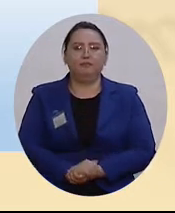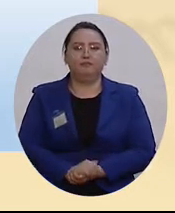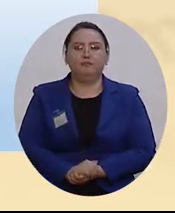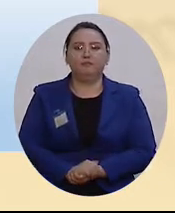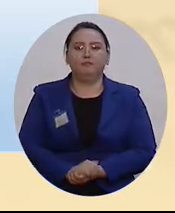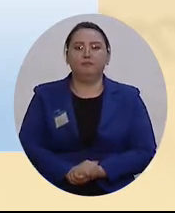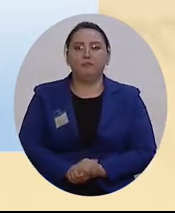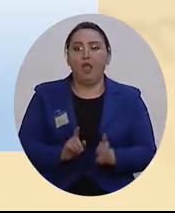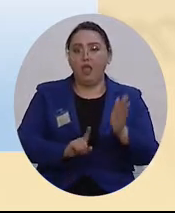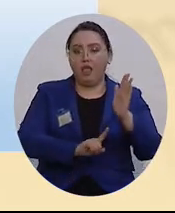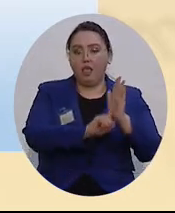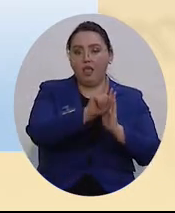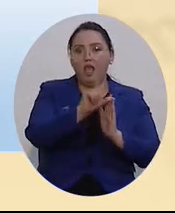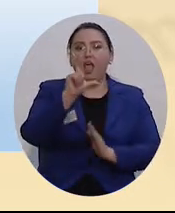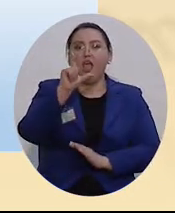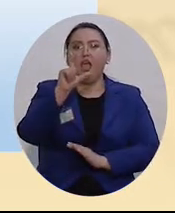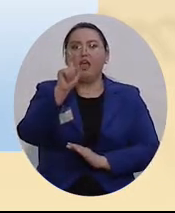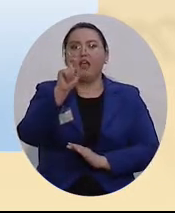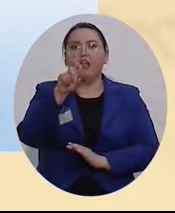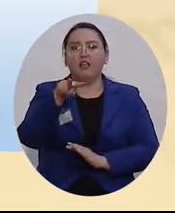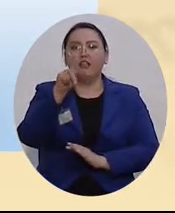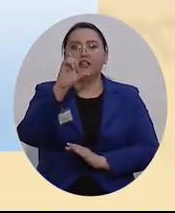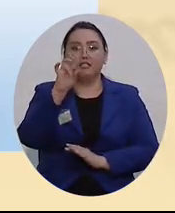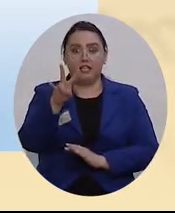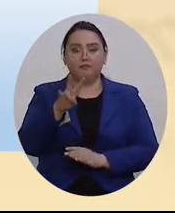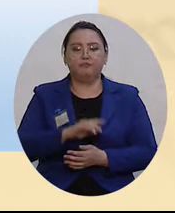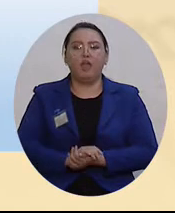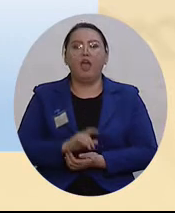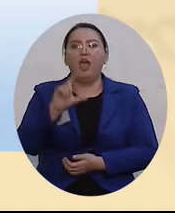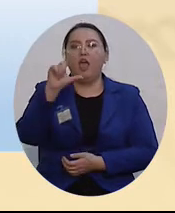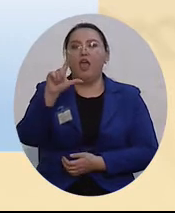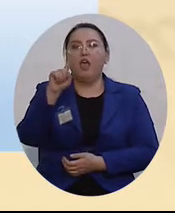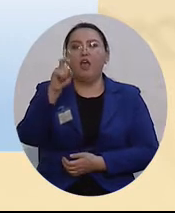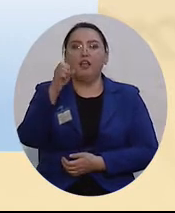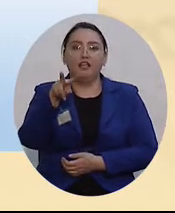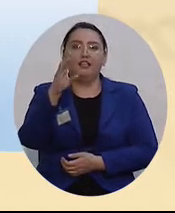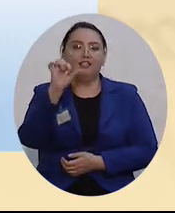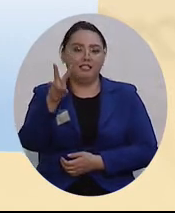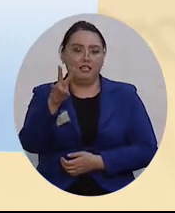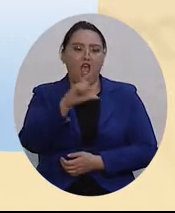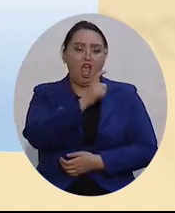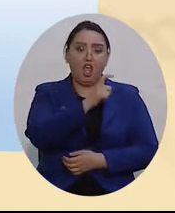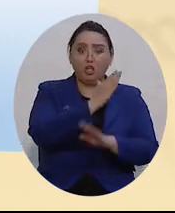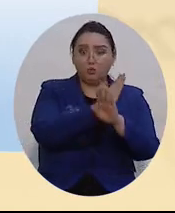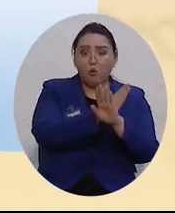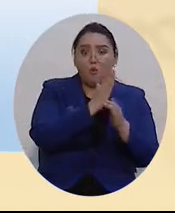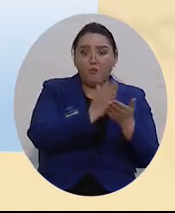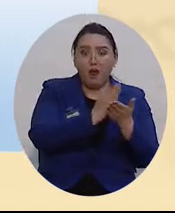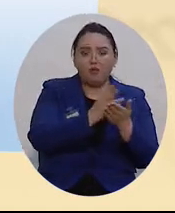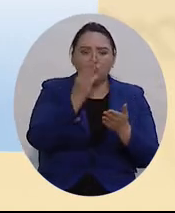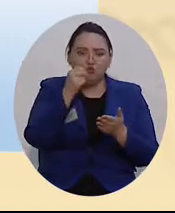За эхэлсэн гэдэг үг эхий. За лээ давхар залглаа. Мөн эгшгээр төгсөө учраас шууд залгсан байна гэдгийг